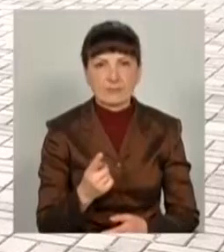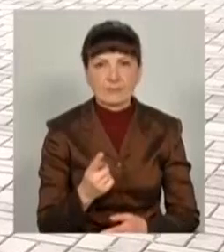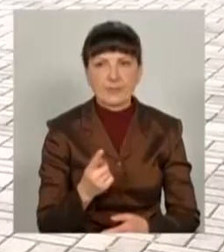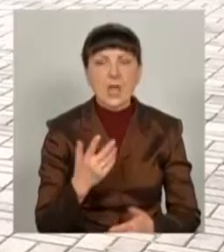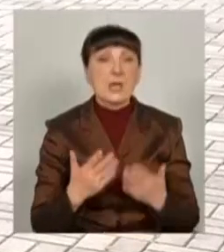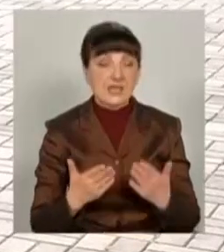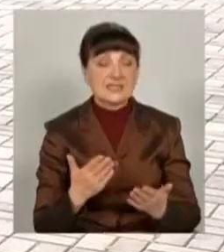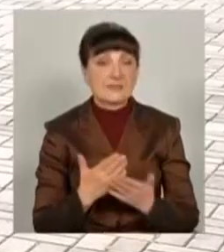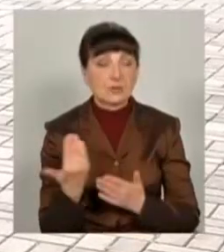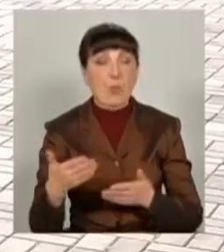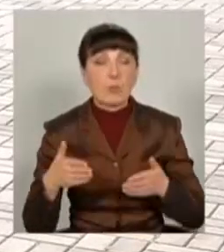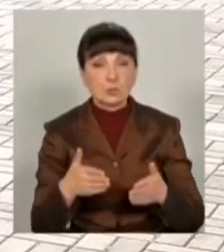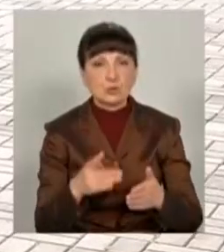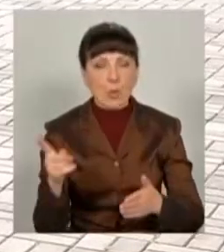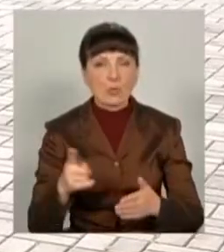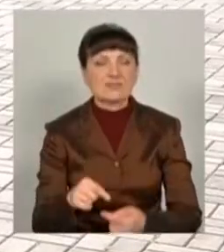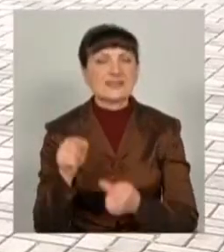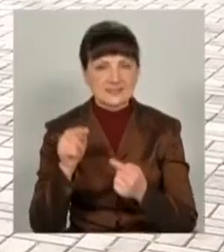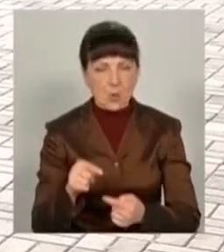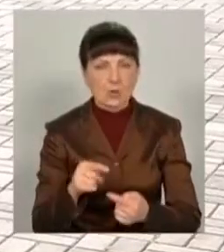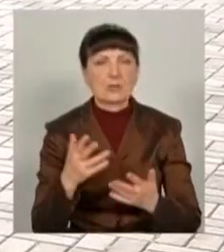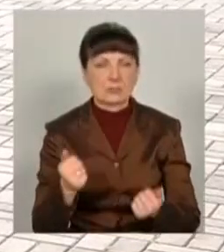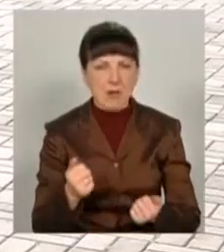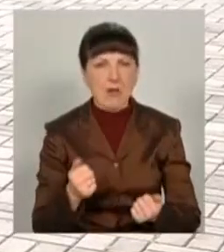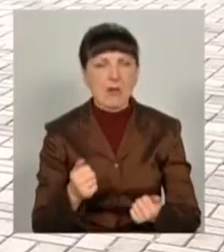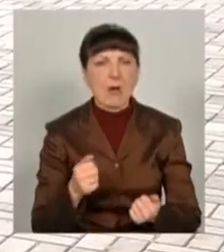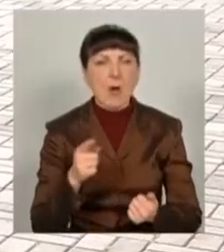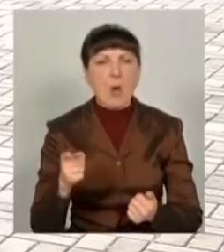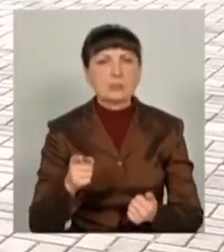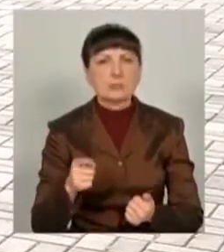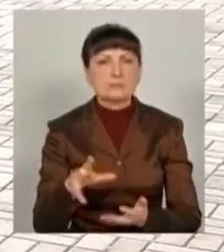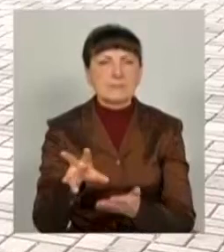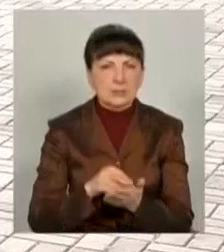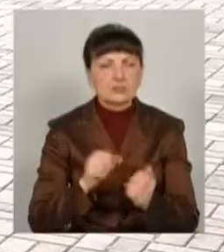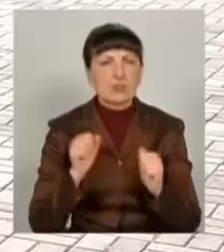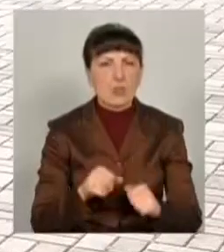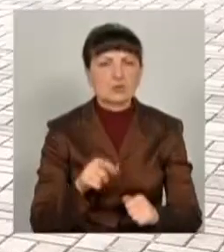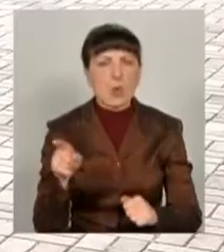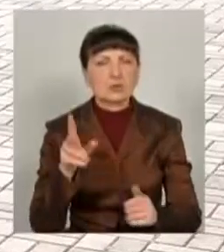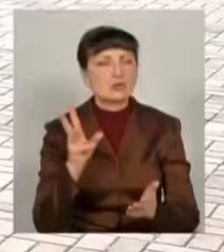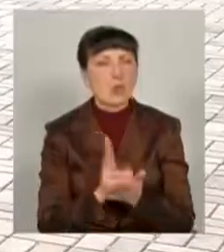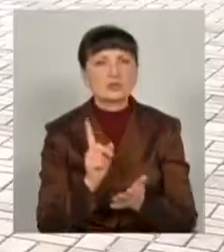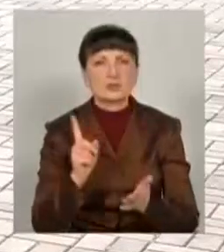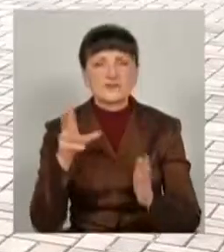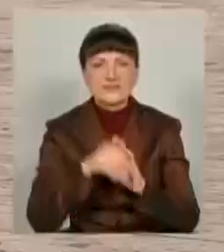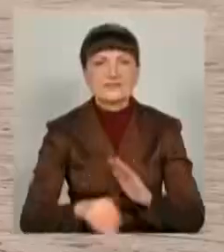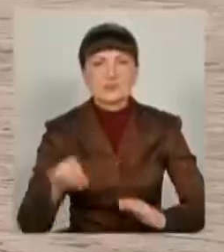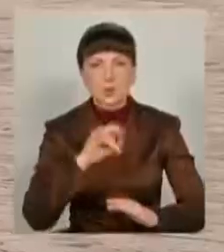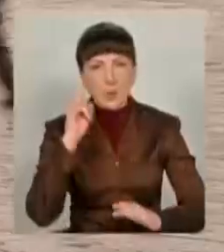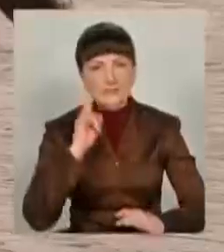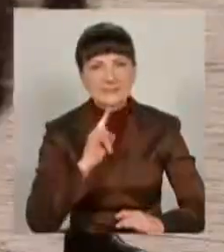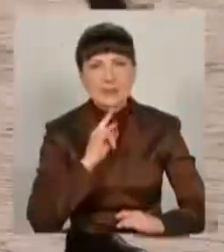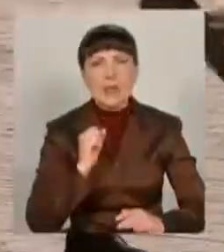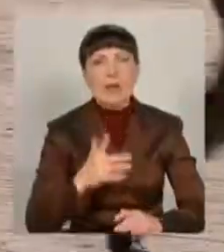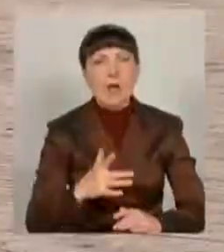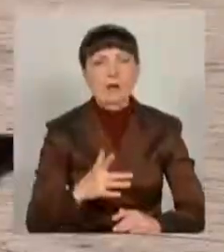так взять его путь, он достоин действительно подражения. Он не только подражение, он должен войти в историю Казахстана как